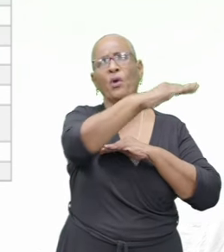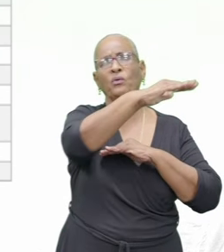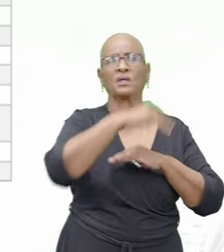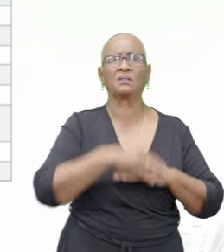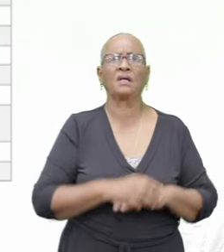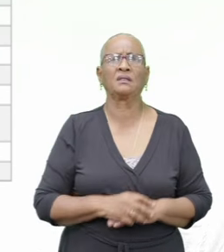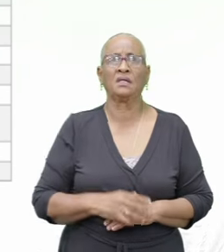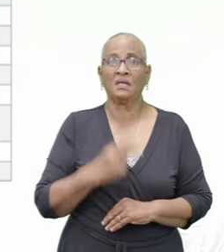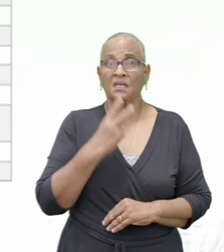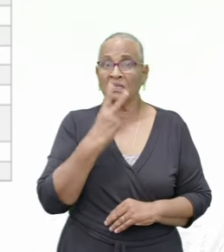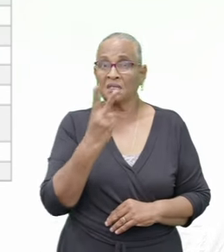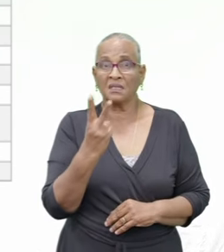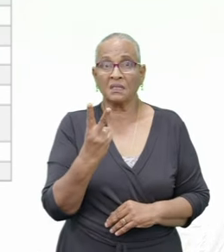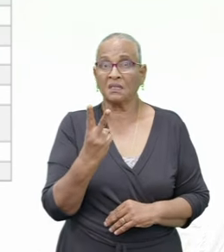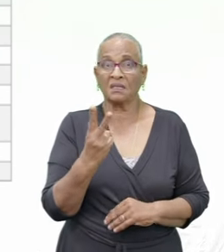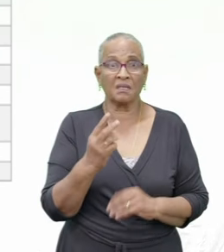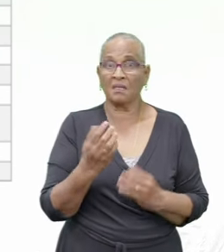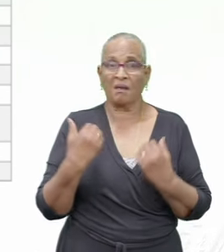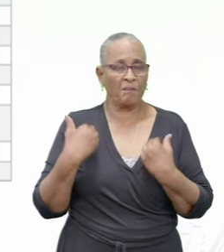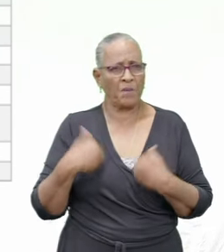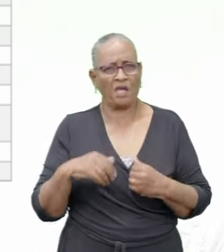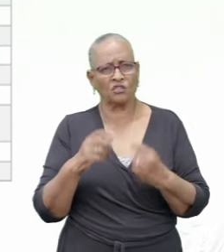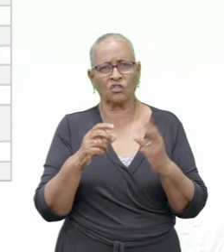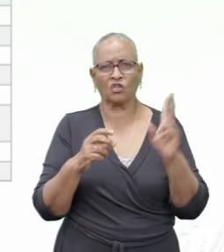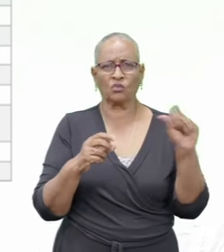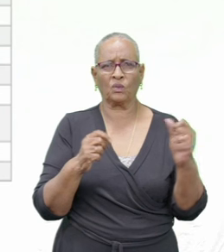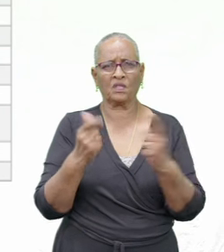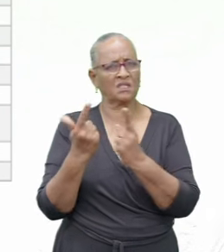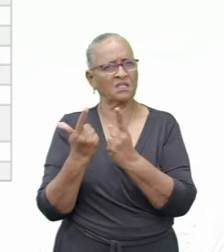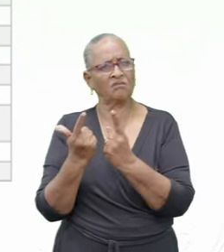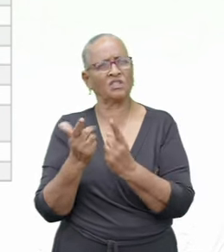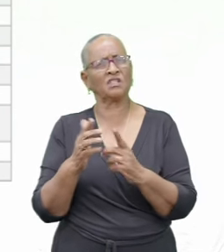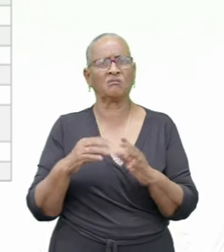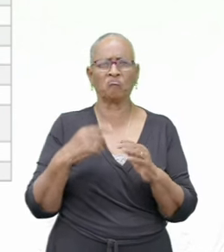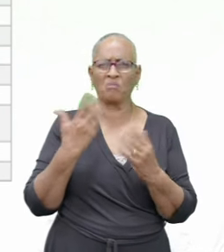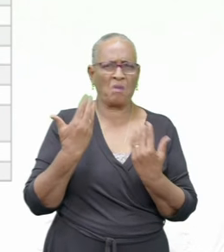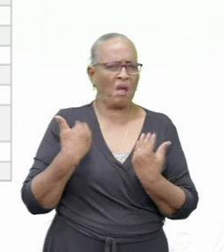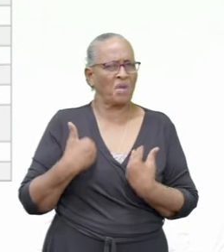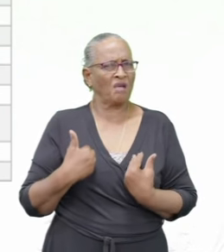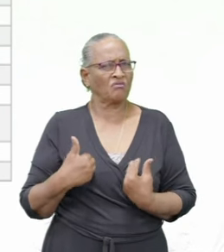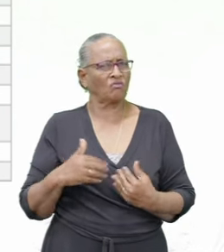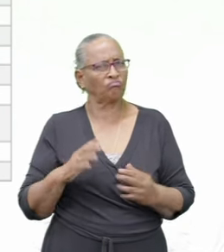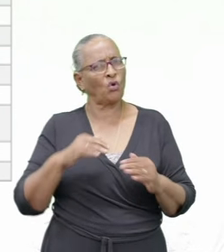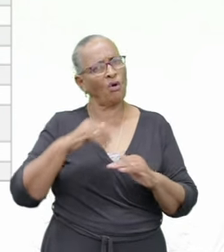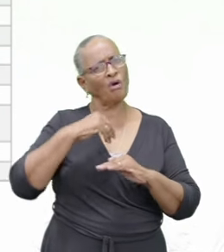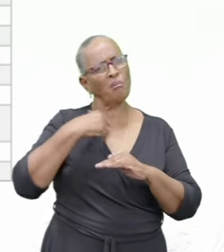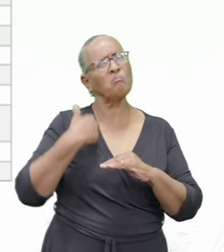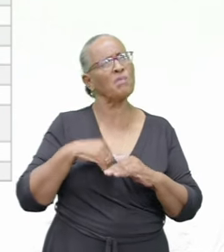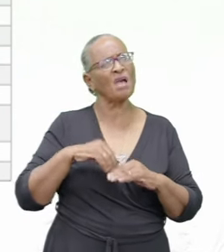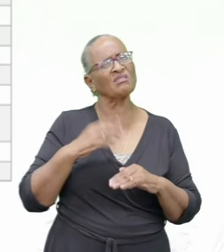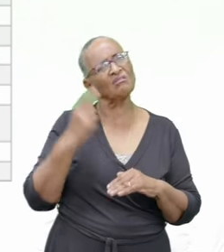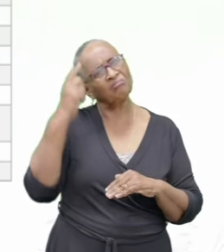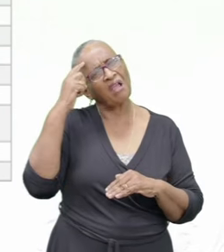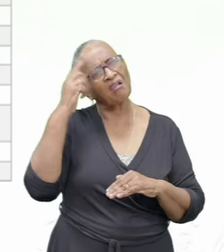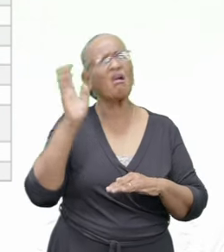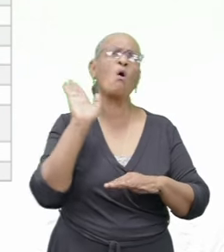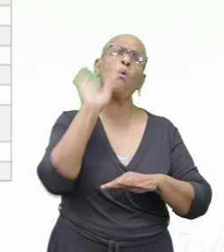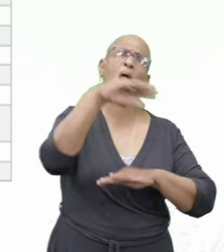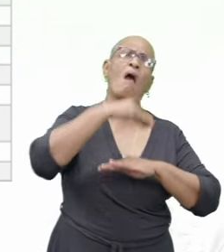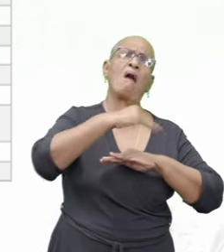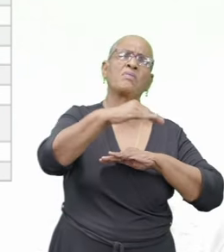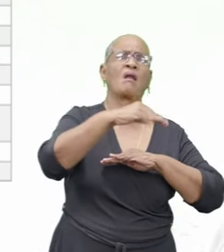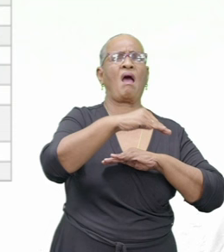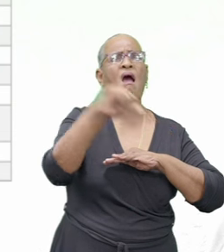bijna geen trek. Het is een normale trend, denk ik. Mensen gaan weg. Maar